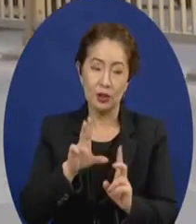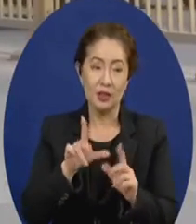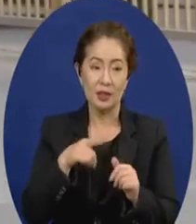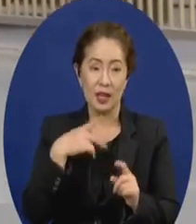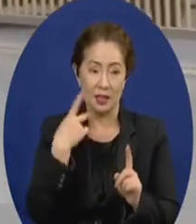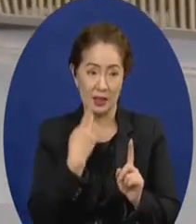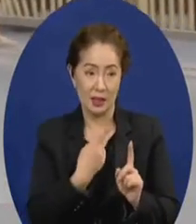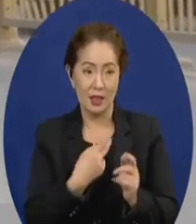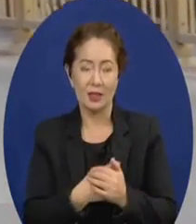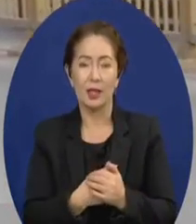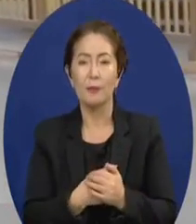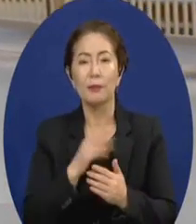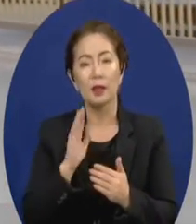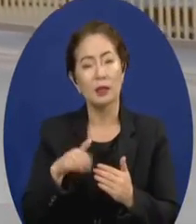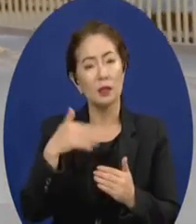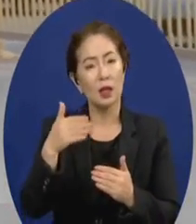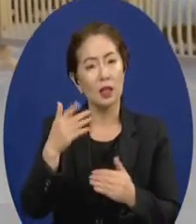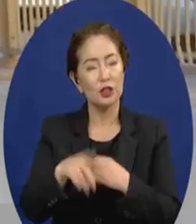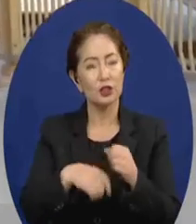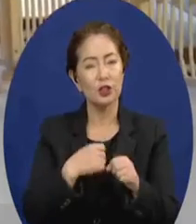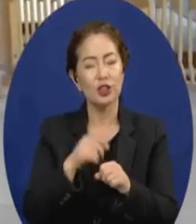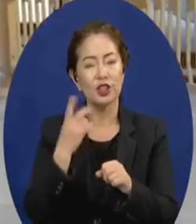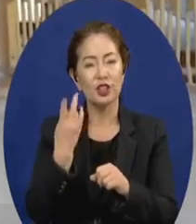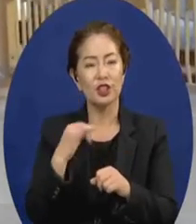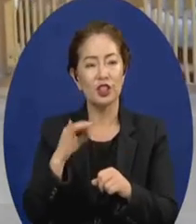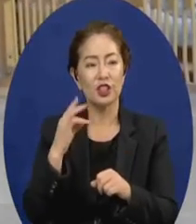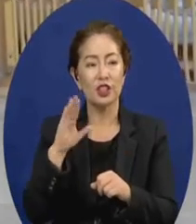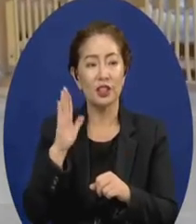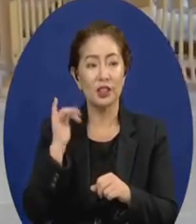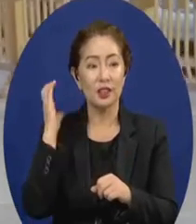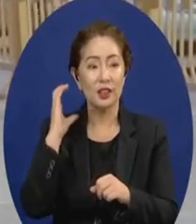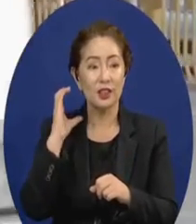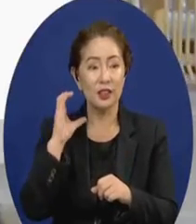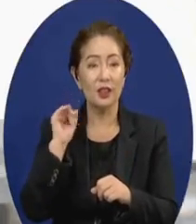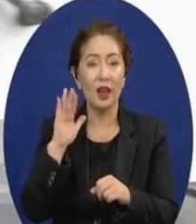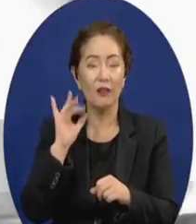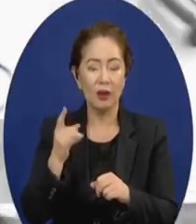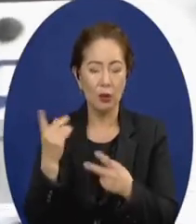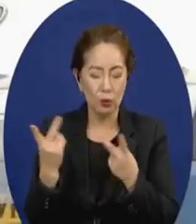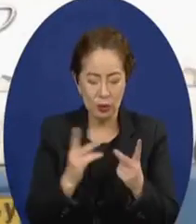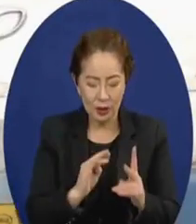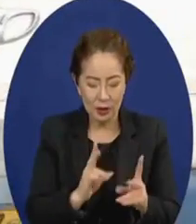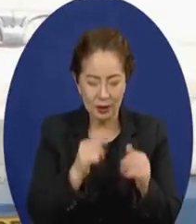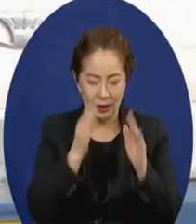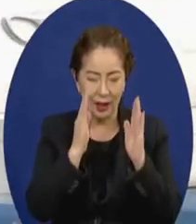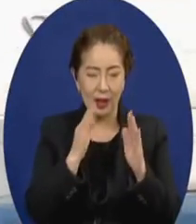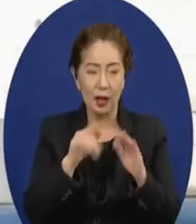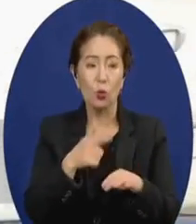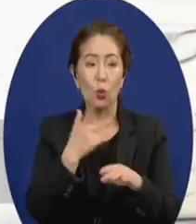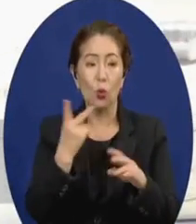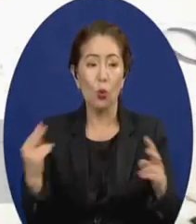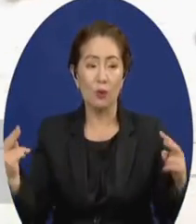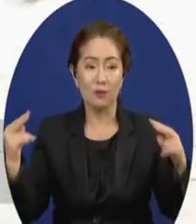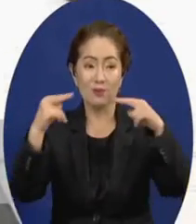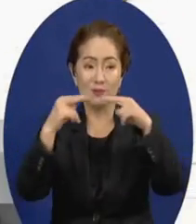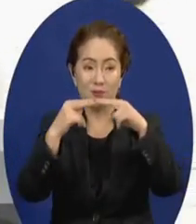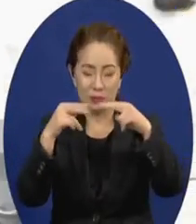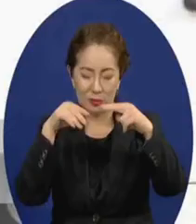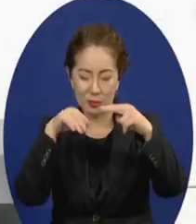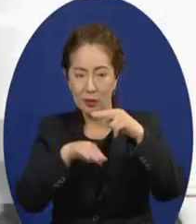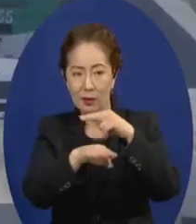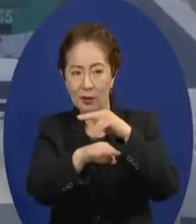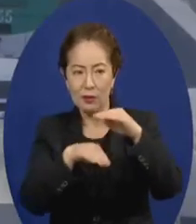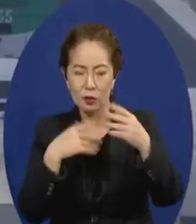харж байгаа. Ирэх жилүүдэд нийтийн тээврийн хүртээмжийг сайжруулж, үйлчилгээ илүү тав тухтай байлгахад анхаарах юм байна. Гүүрэн гарцыг олноор байгуулж, зорчих